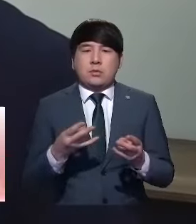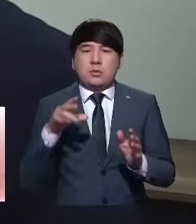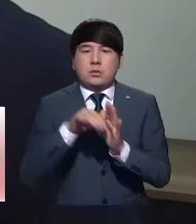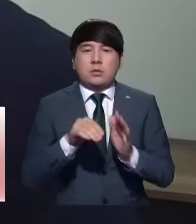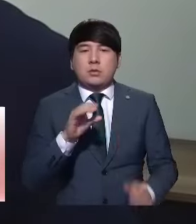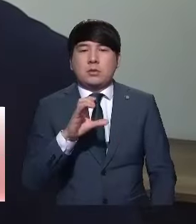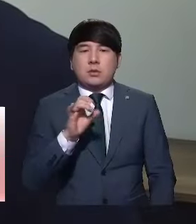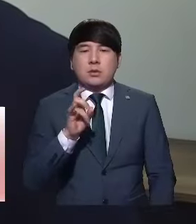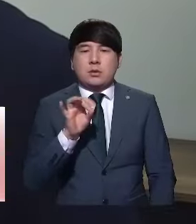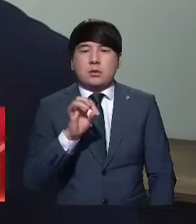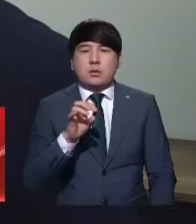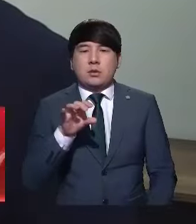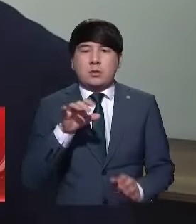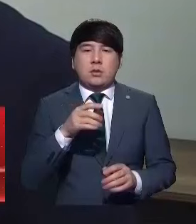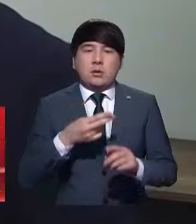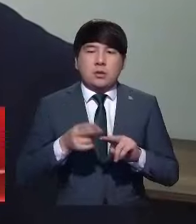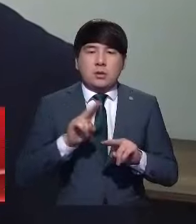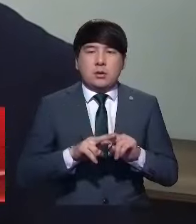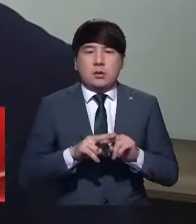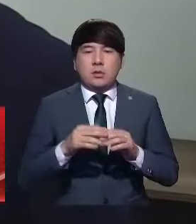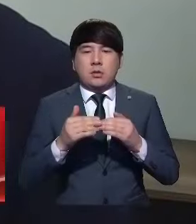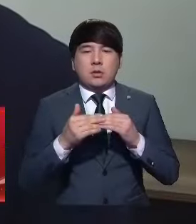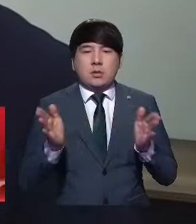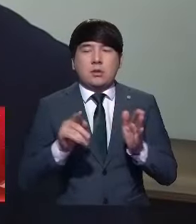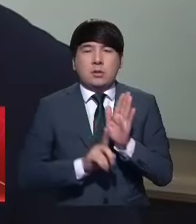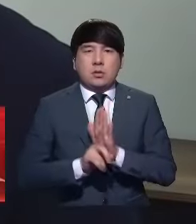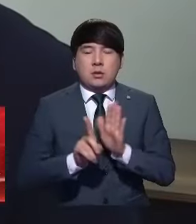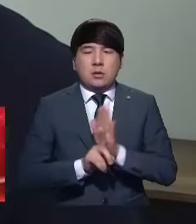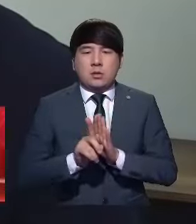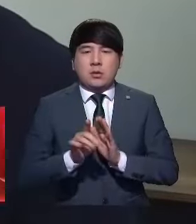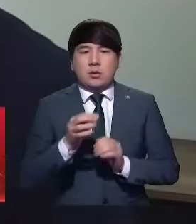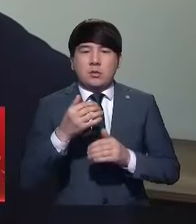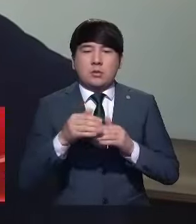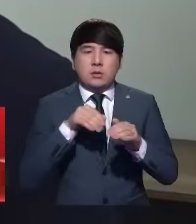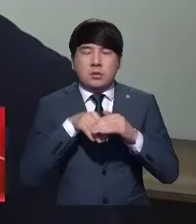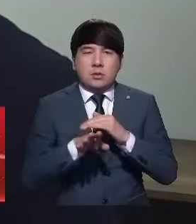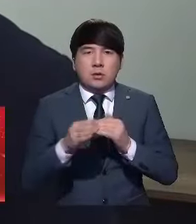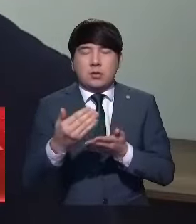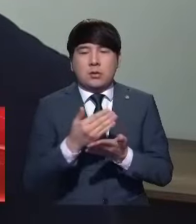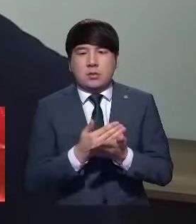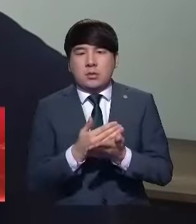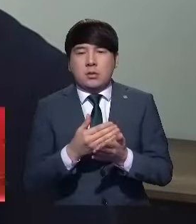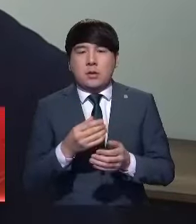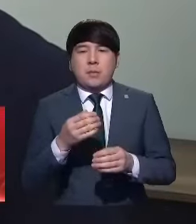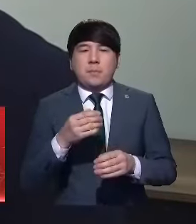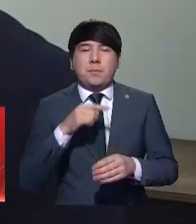поэтому это сразу предполагает за собой открытие и различного рода перерабатывающих предприятий, мясокомбинатов,